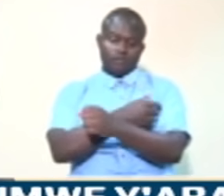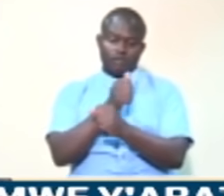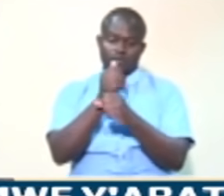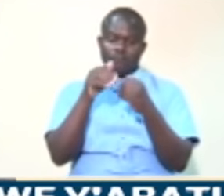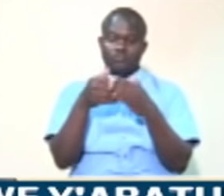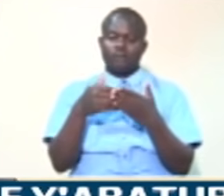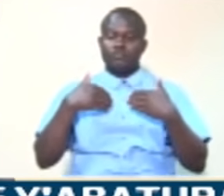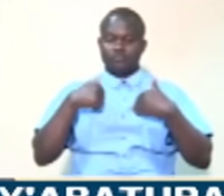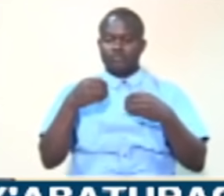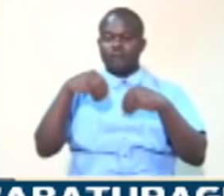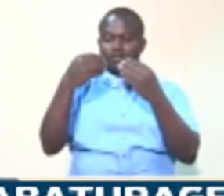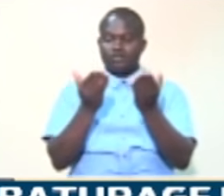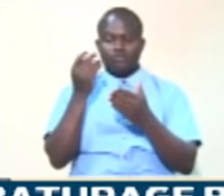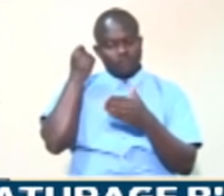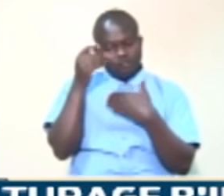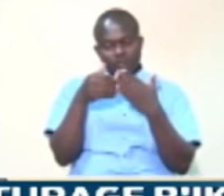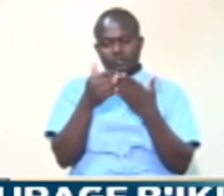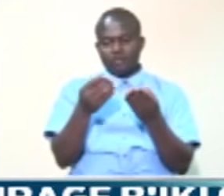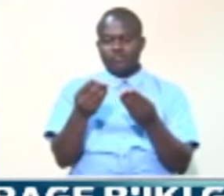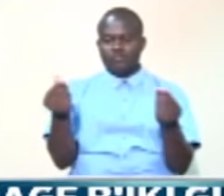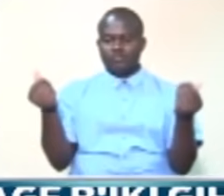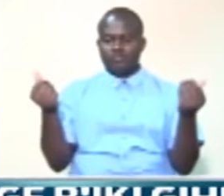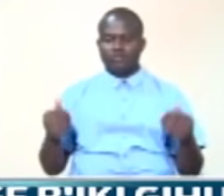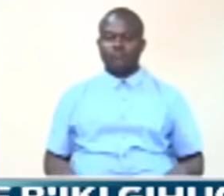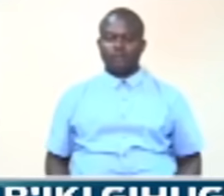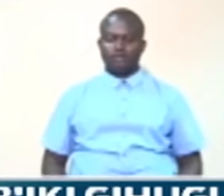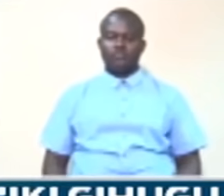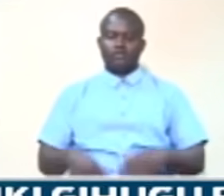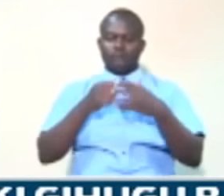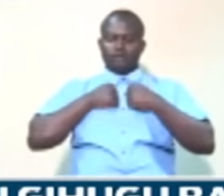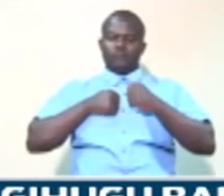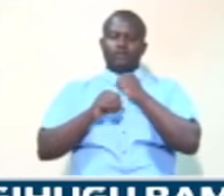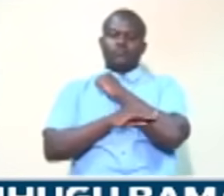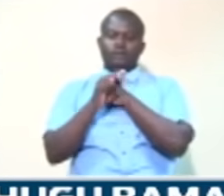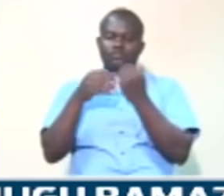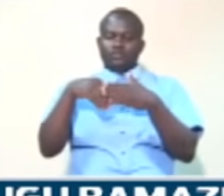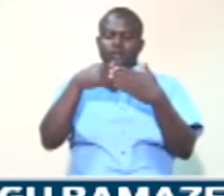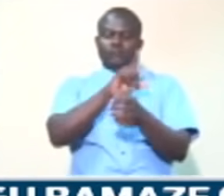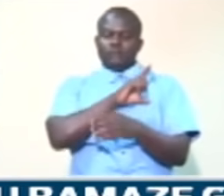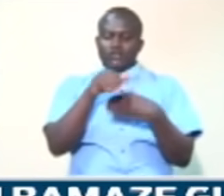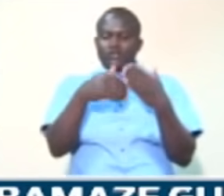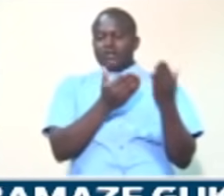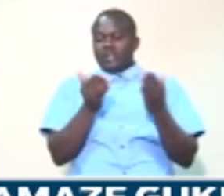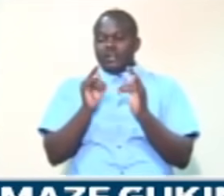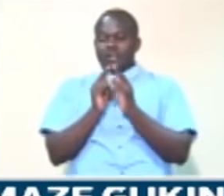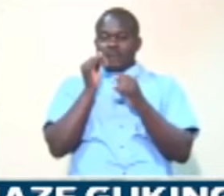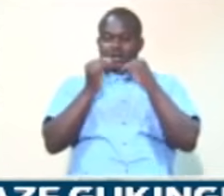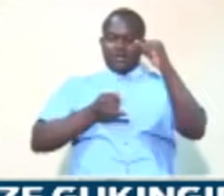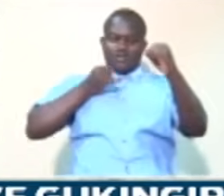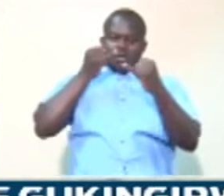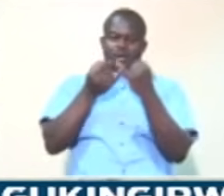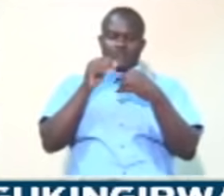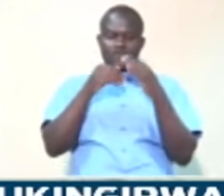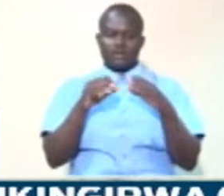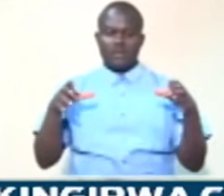muganga health providers so icyo kintu rero twagikemuye U Rwanda ruri mu bihugu bitatu birimo guhabwa amahirwe yo kuzakira inama mpuzamahanga